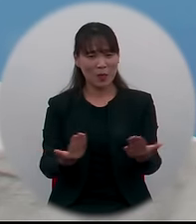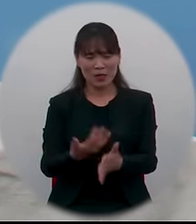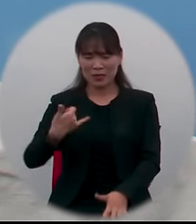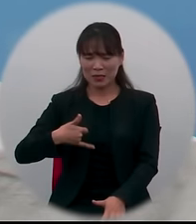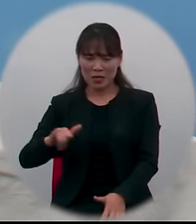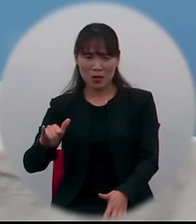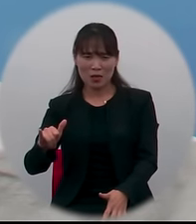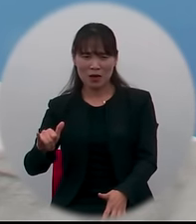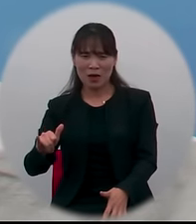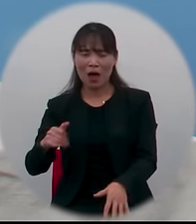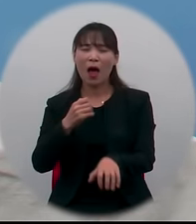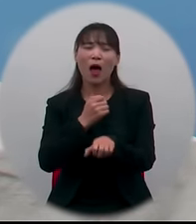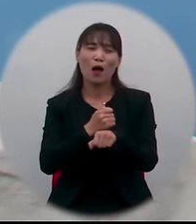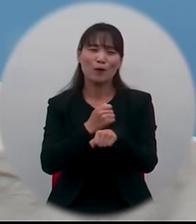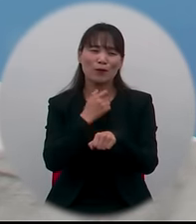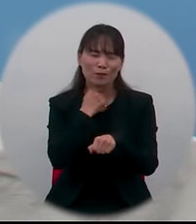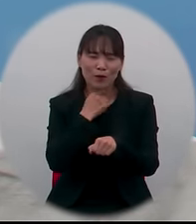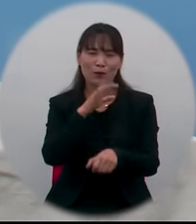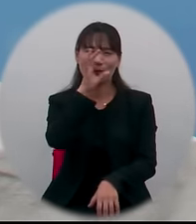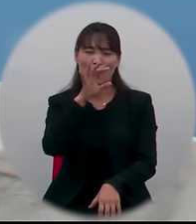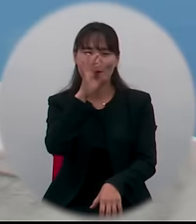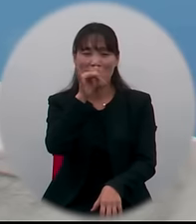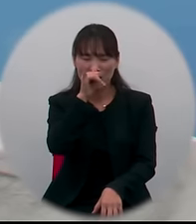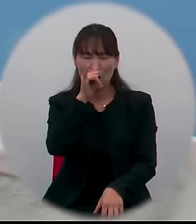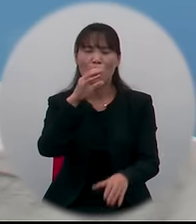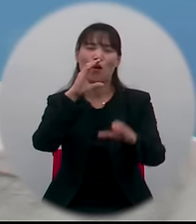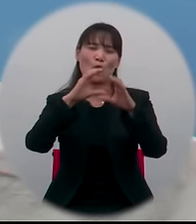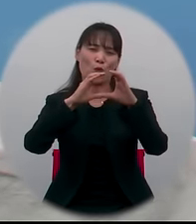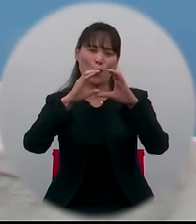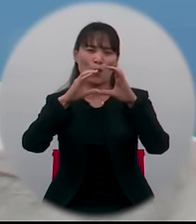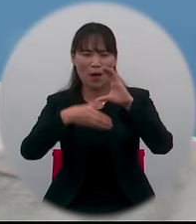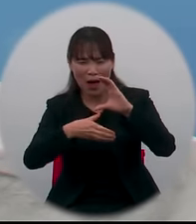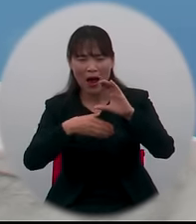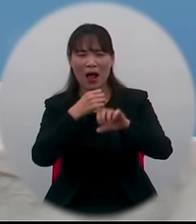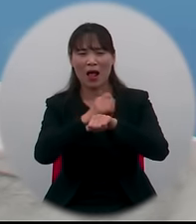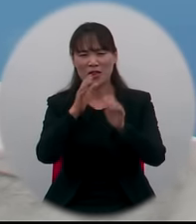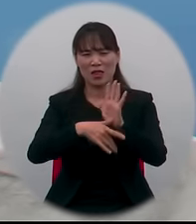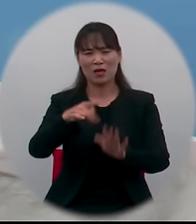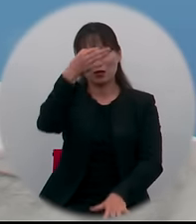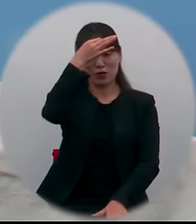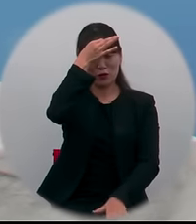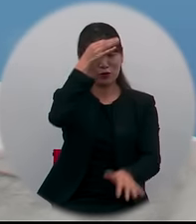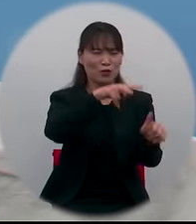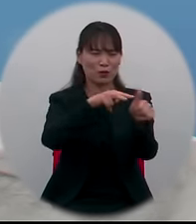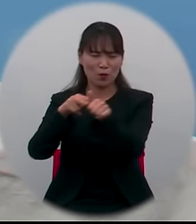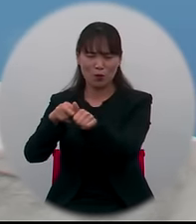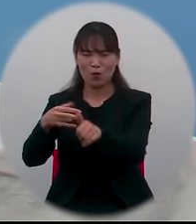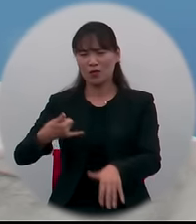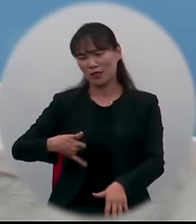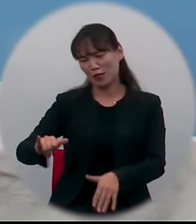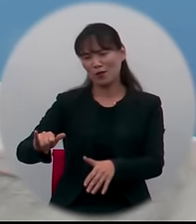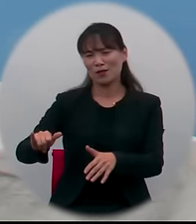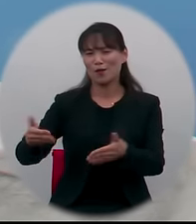자녀들에게 적용하려고 해도 되지 않는 순간이 있어요 소통이라는 혈관이 맡겨 있을 때는 이런 기술과 이런 정보는